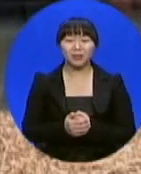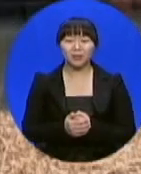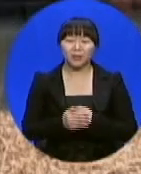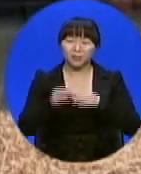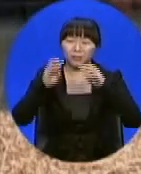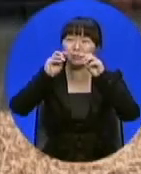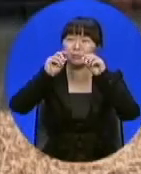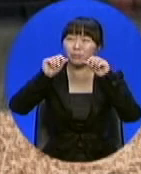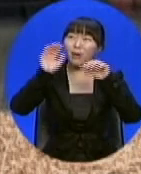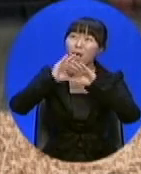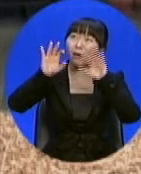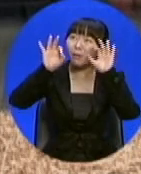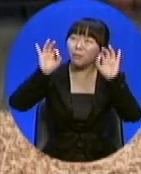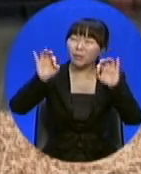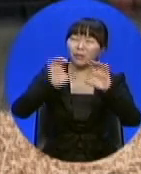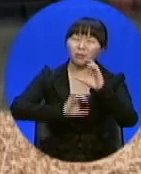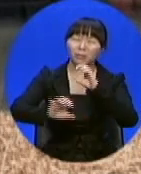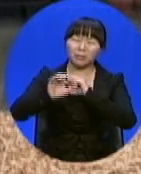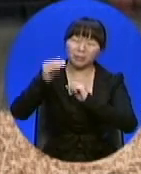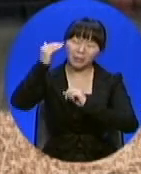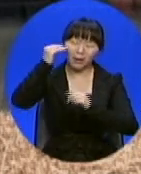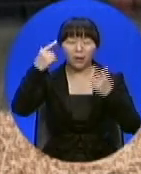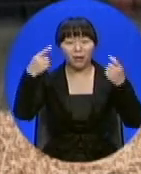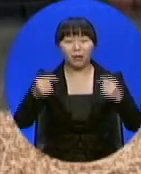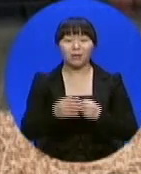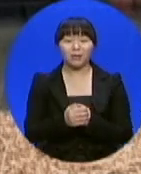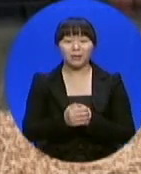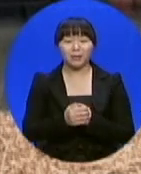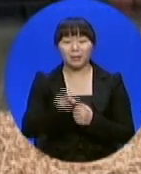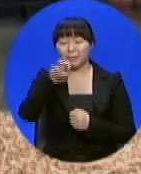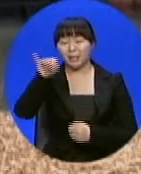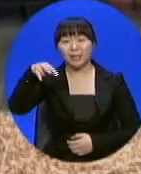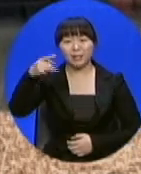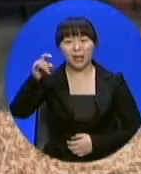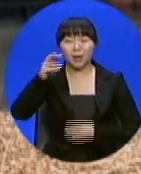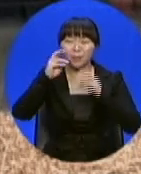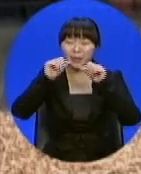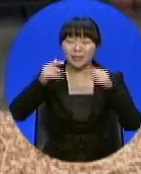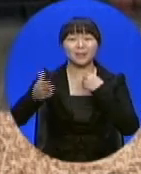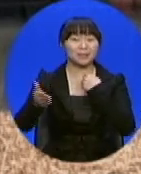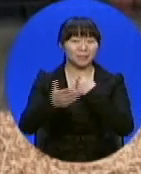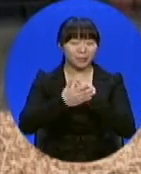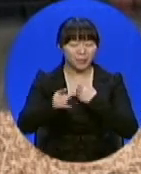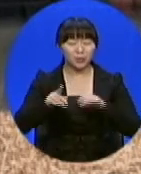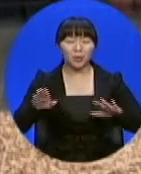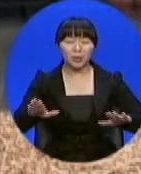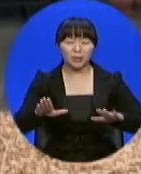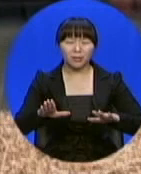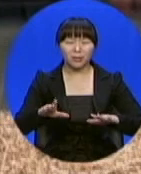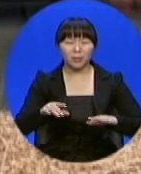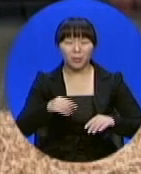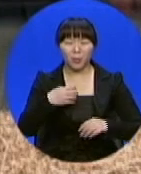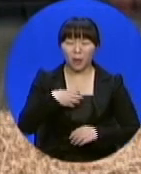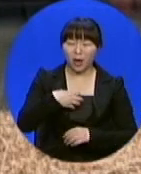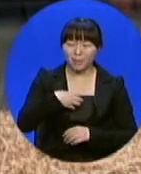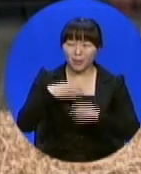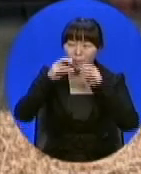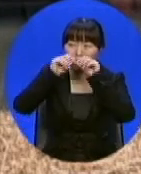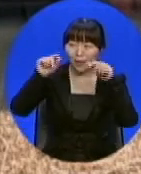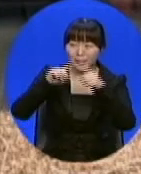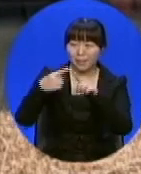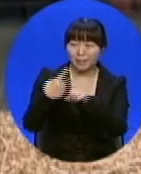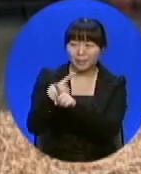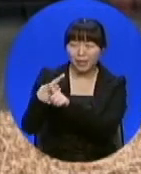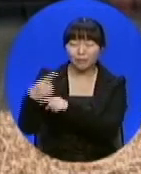뿌옇게 먼지가 낀 하늘은 더 큰 방해꾼입니다. 바로 미세먼지 때문인데요. 이번 시간에는 극성을 부리는 미세먼지에